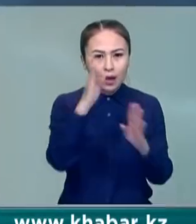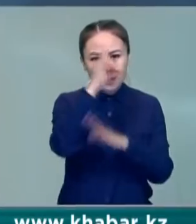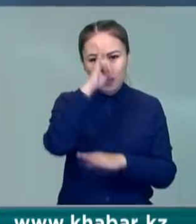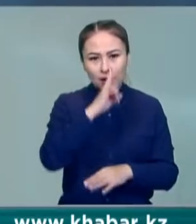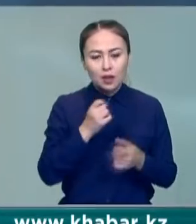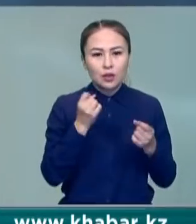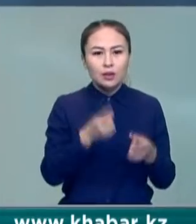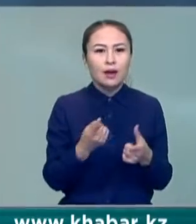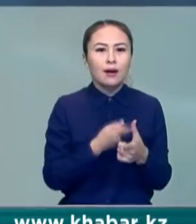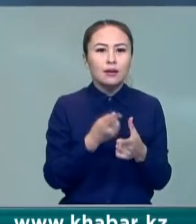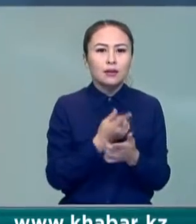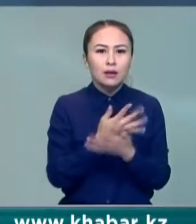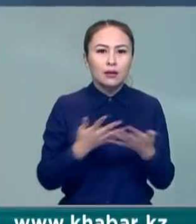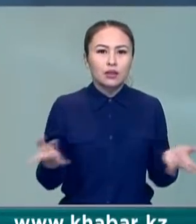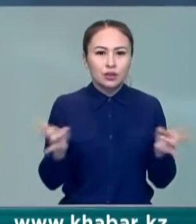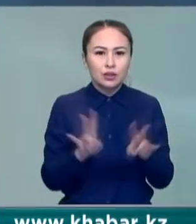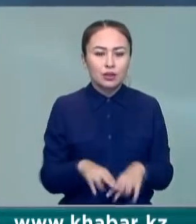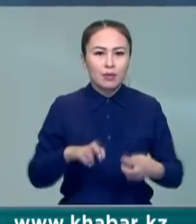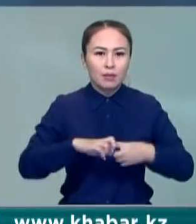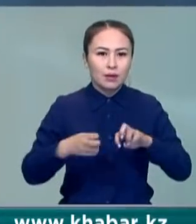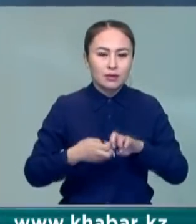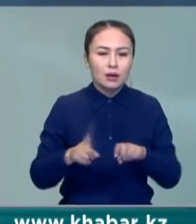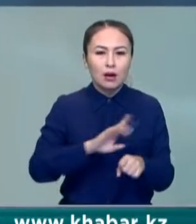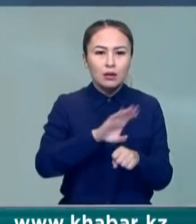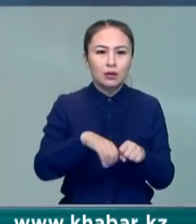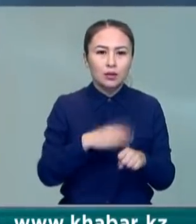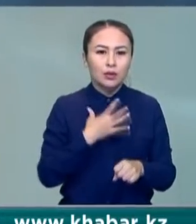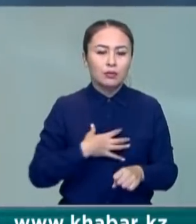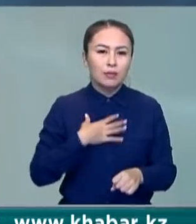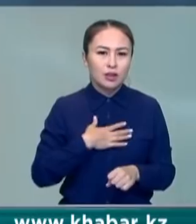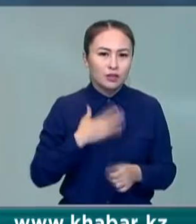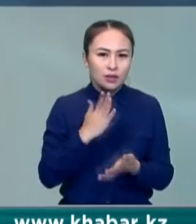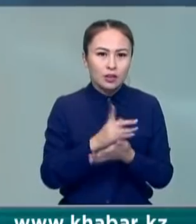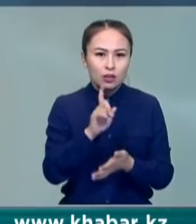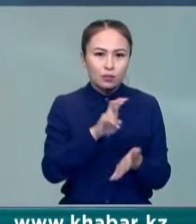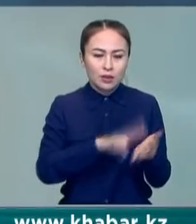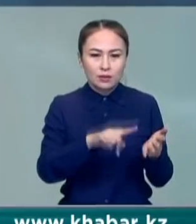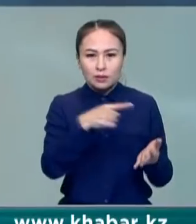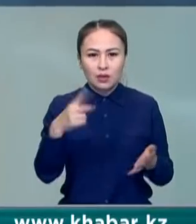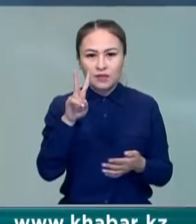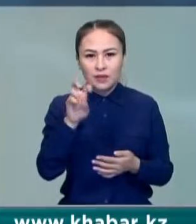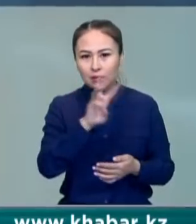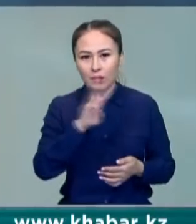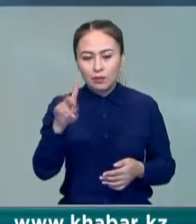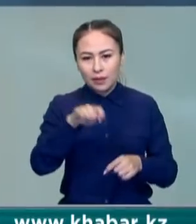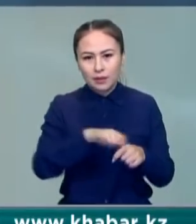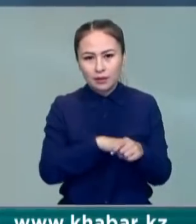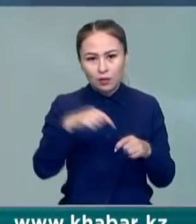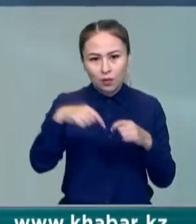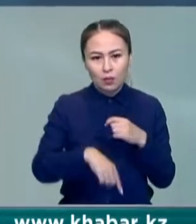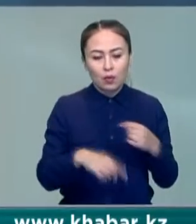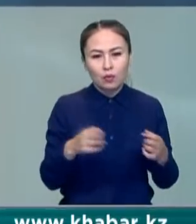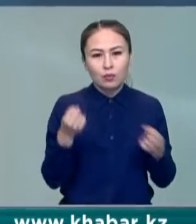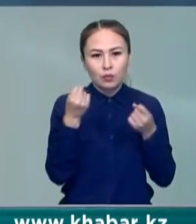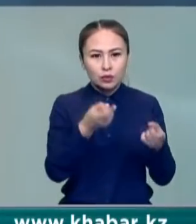Экологтар Қазақстандағы радиоактивті қалдықтарды кәдеге жарату проблемасына алаңдаулы. Елімізде 170-ден 200 миллион текше метрге